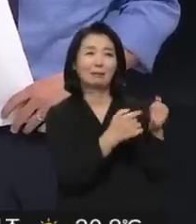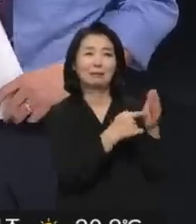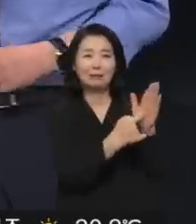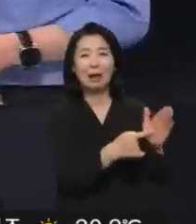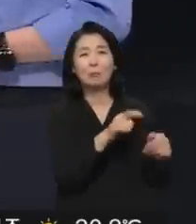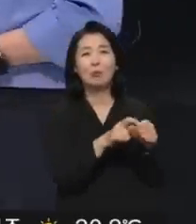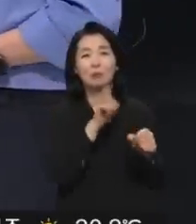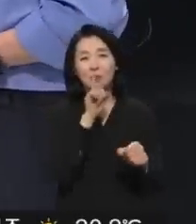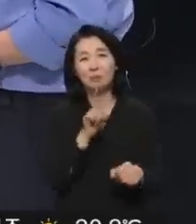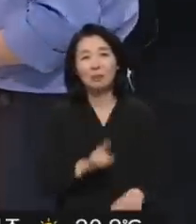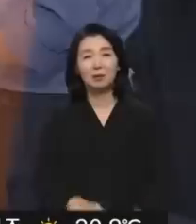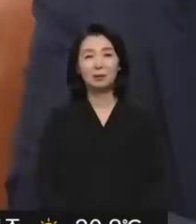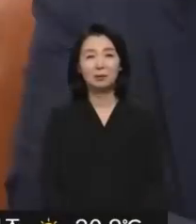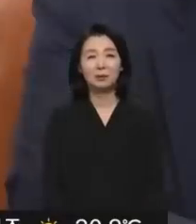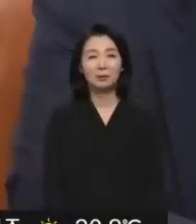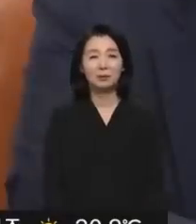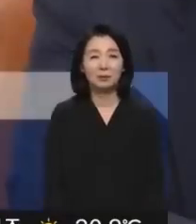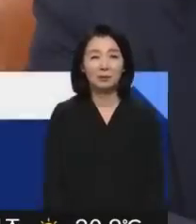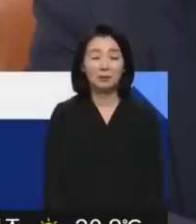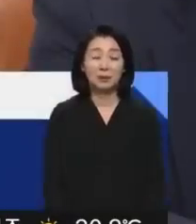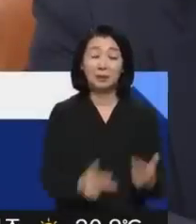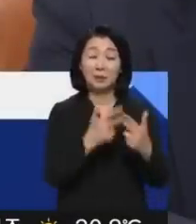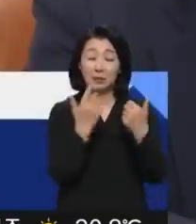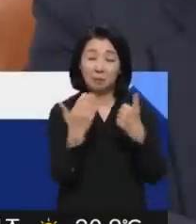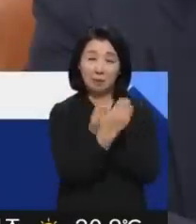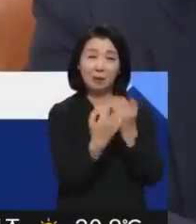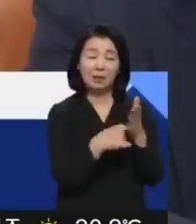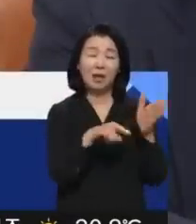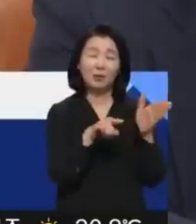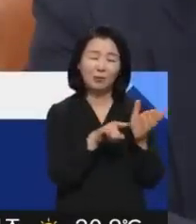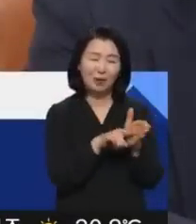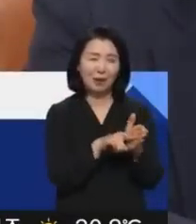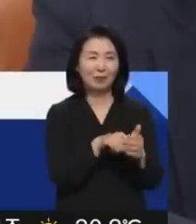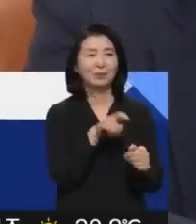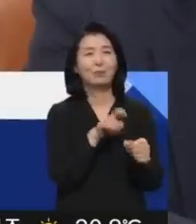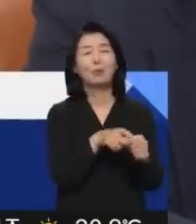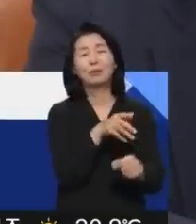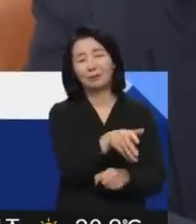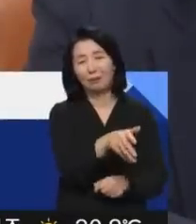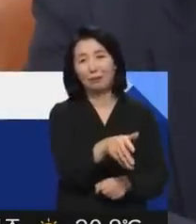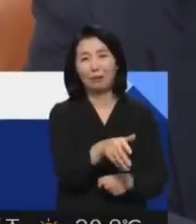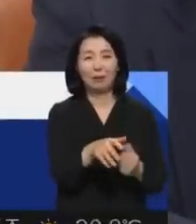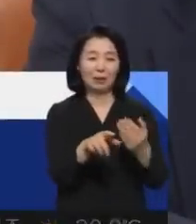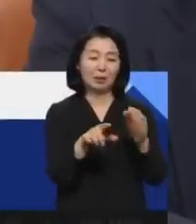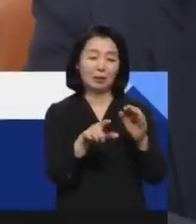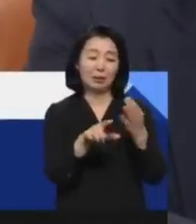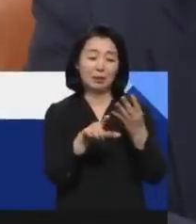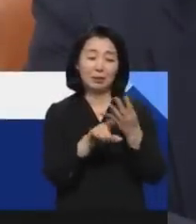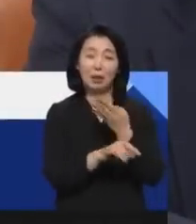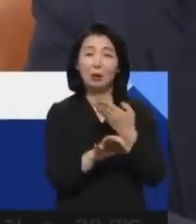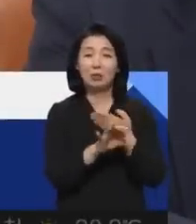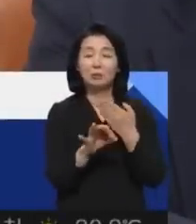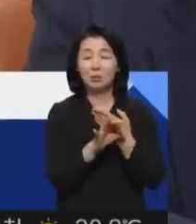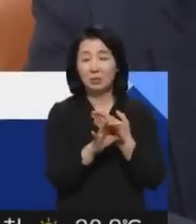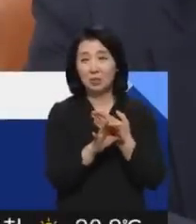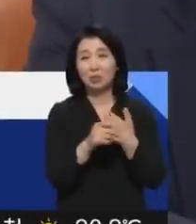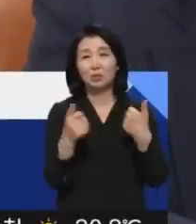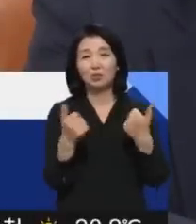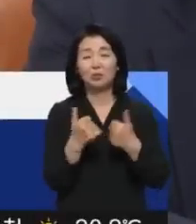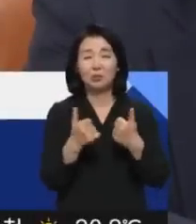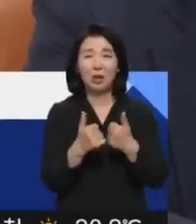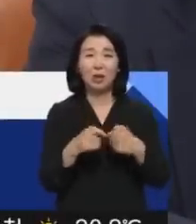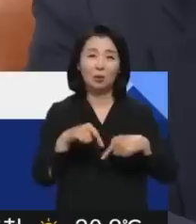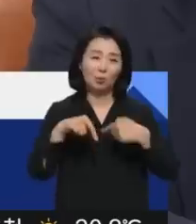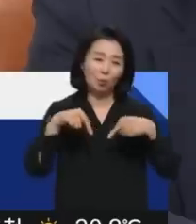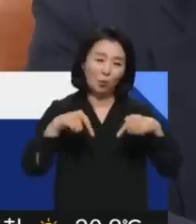꺼내들었습니다. 이재명 방탄을 위한 물타기형으로 4월 임시국회를 외교 투집작계의 장으로